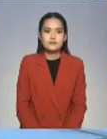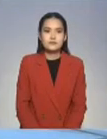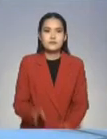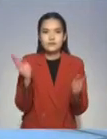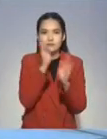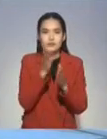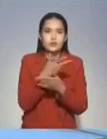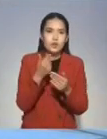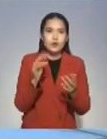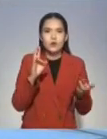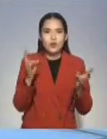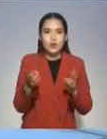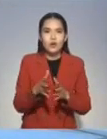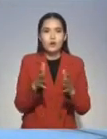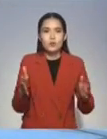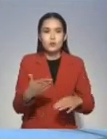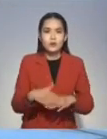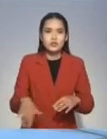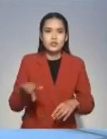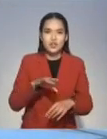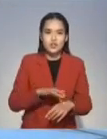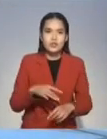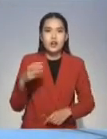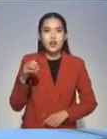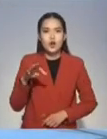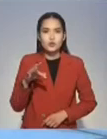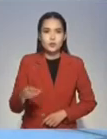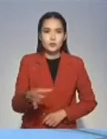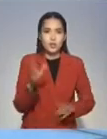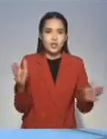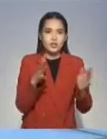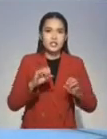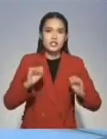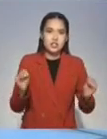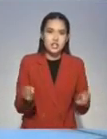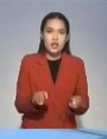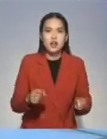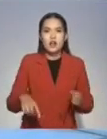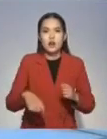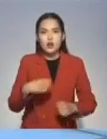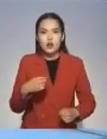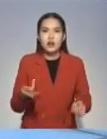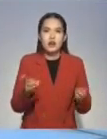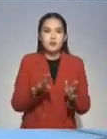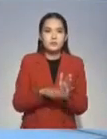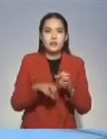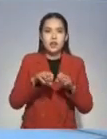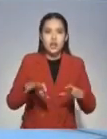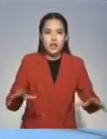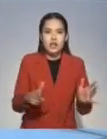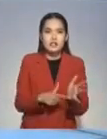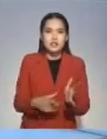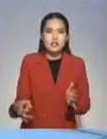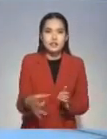не погода бушевала и на большей части страны в Актюбинской области ветер и ледяная наледь оборвали провода и оставили без электричества сразу семь